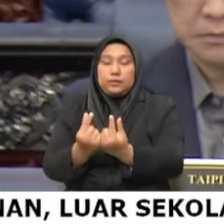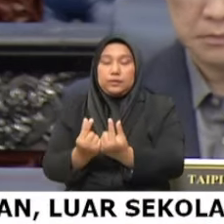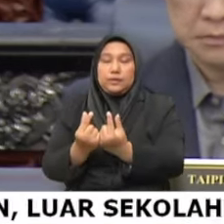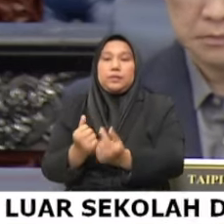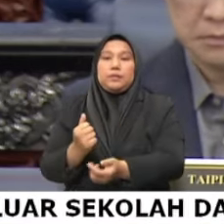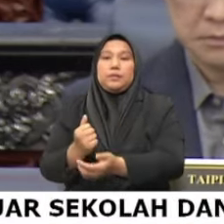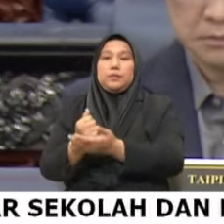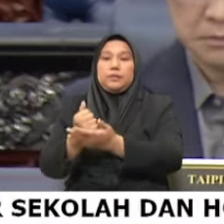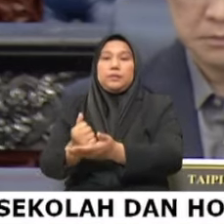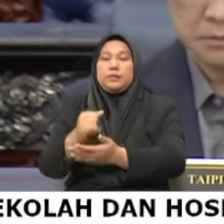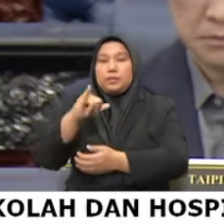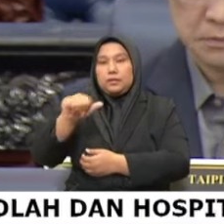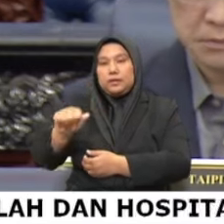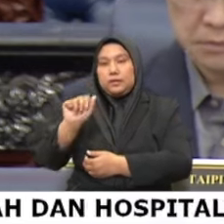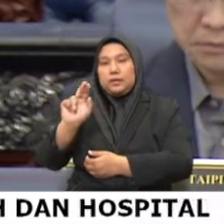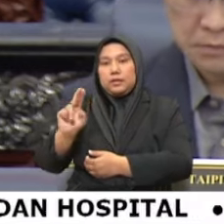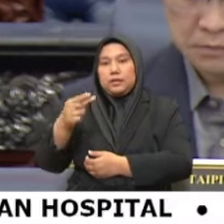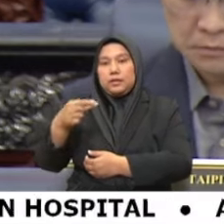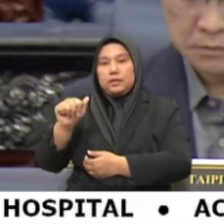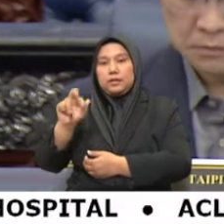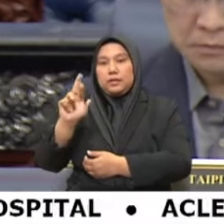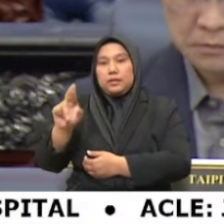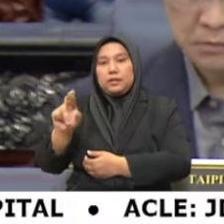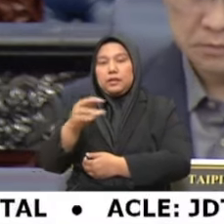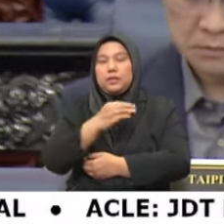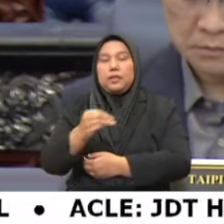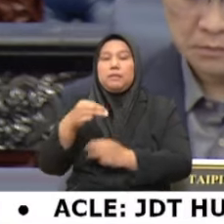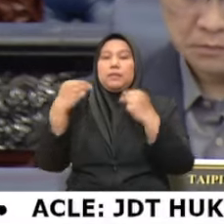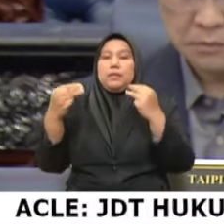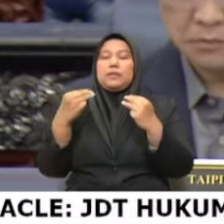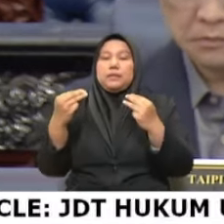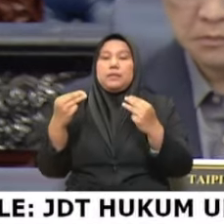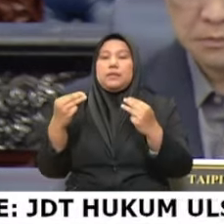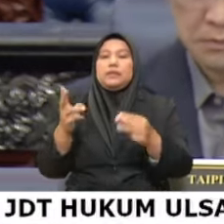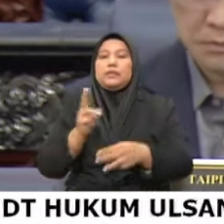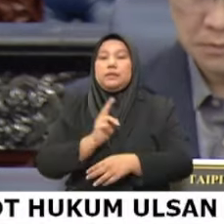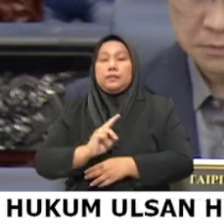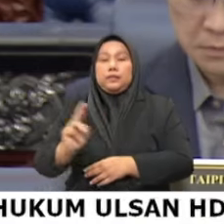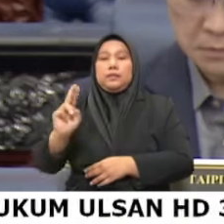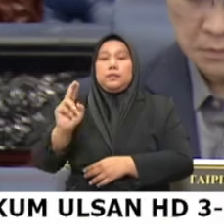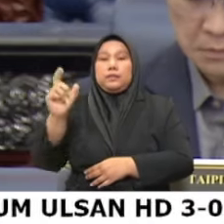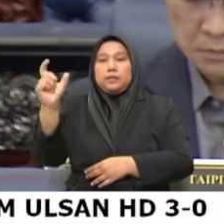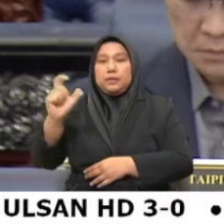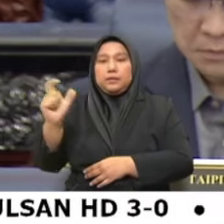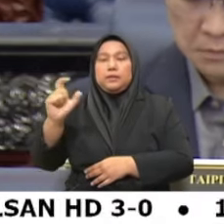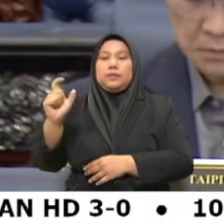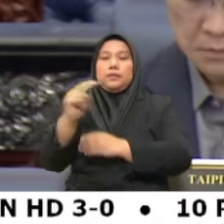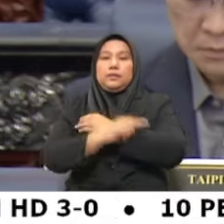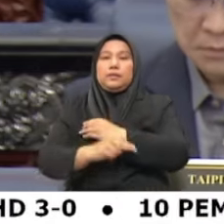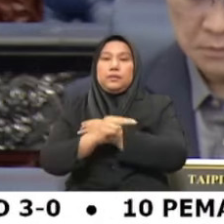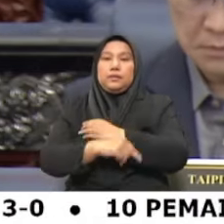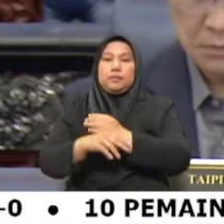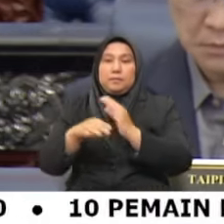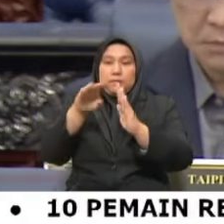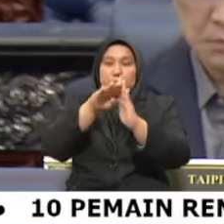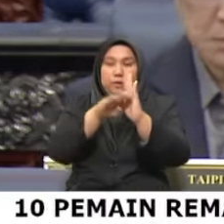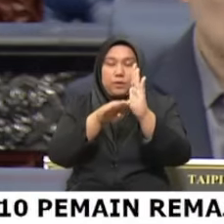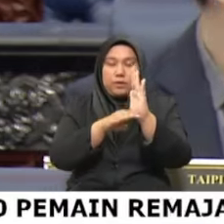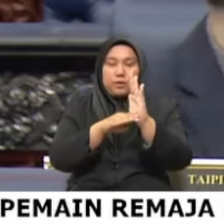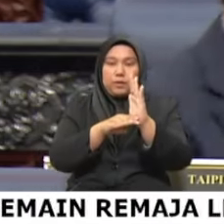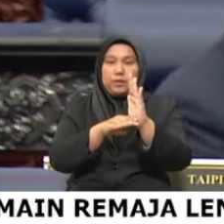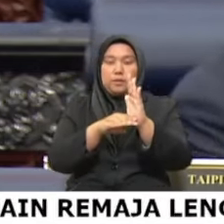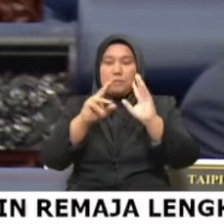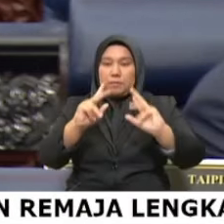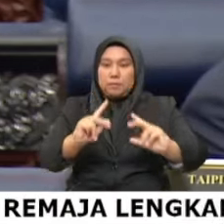juga Jauhar dan juga Jabatan Majlis Agama Islam Negeri melihat daripada aspek zakat. Modul pemulihan juga dibangunkan, sehingga